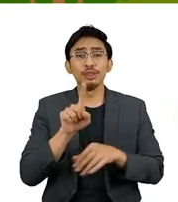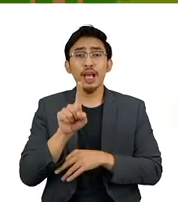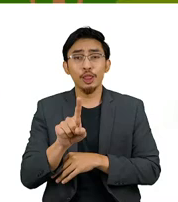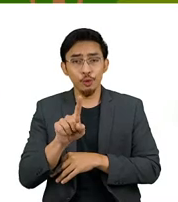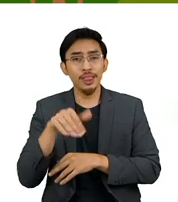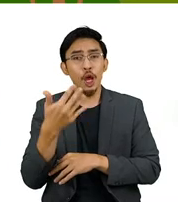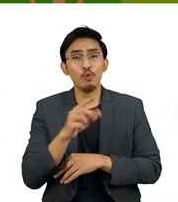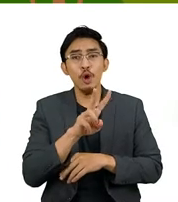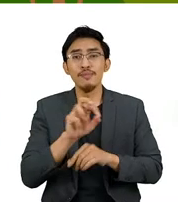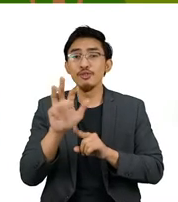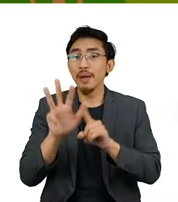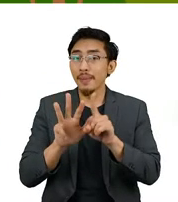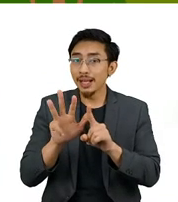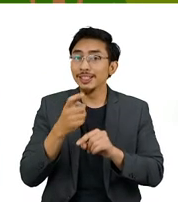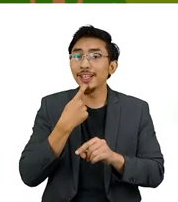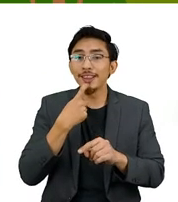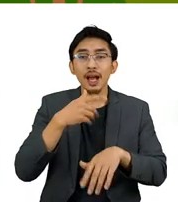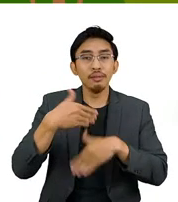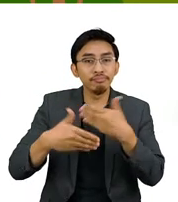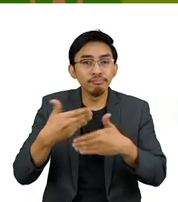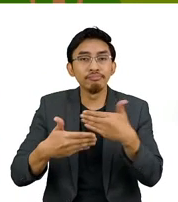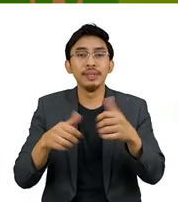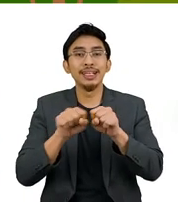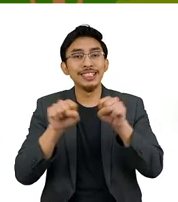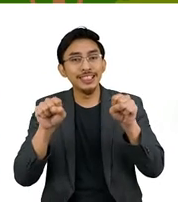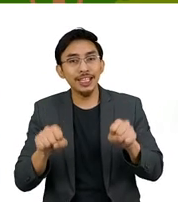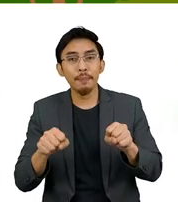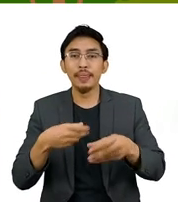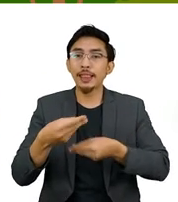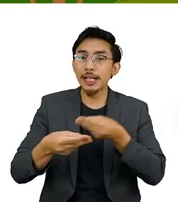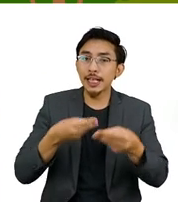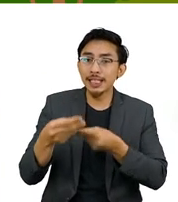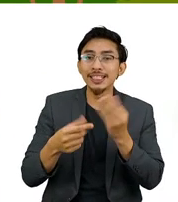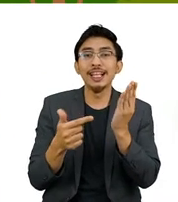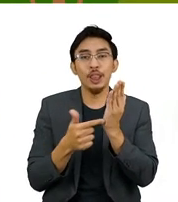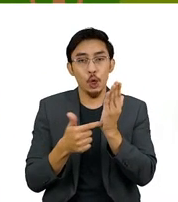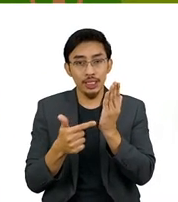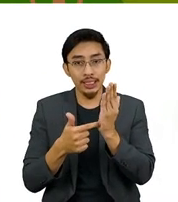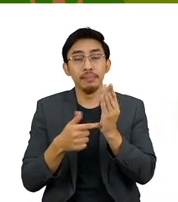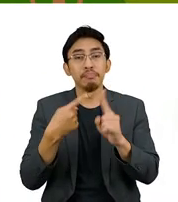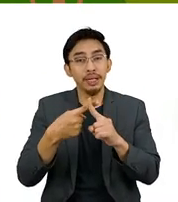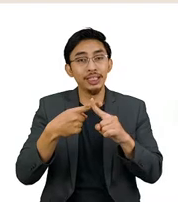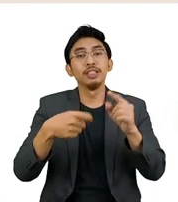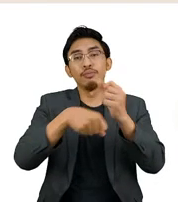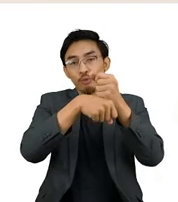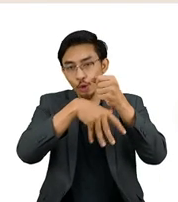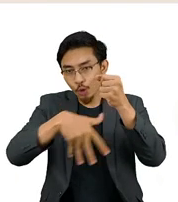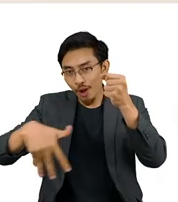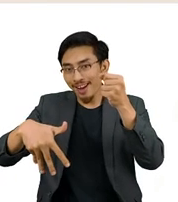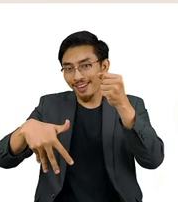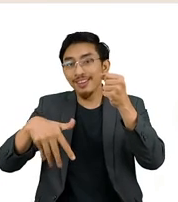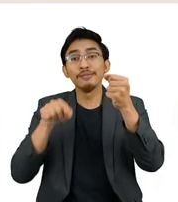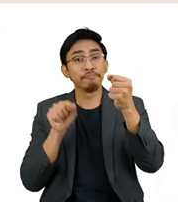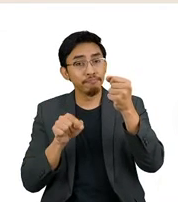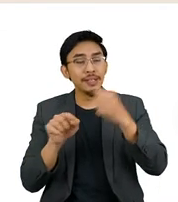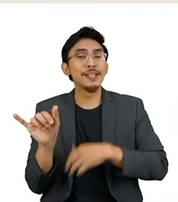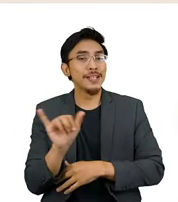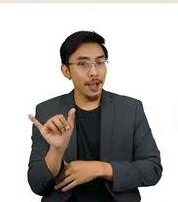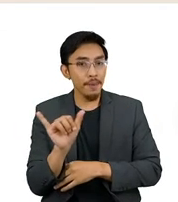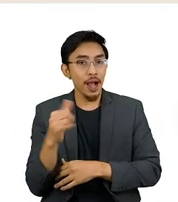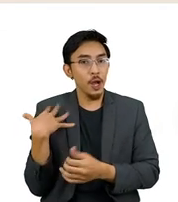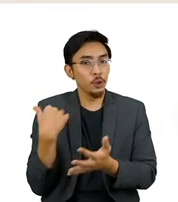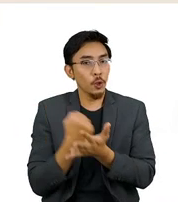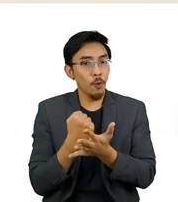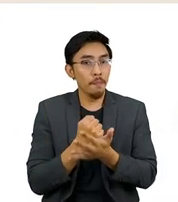2019 tentang penyelenggaraan sistem dan transaksi elektronik beserta peraturan turunannya nah tanggung